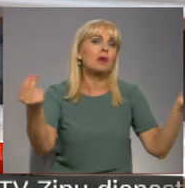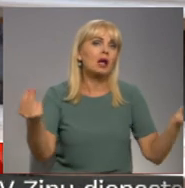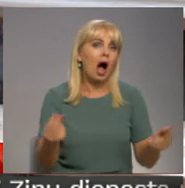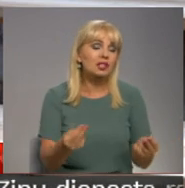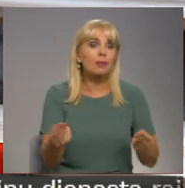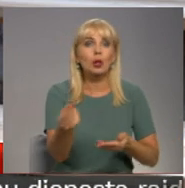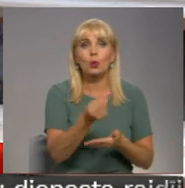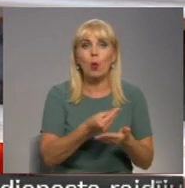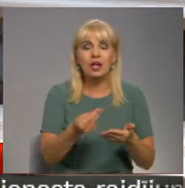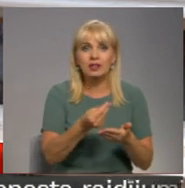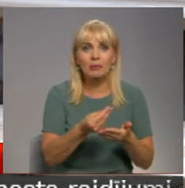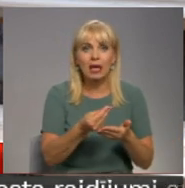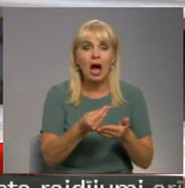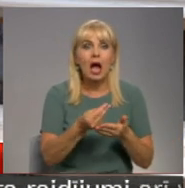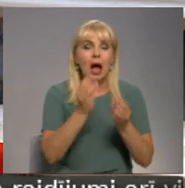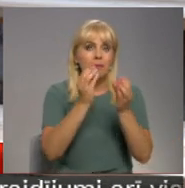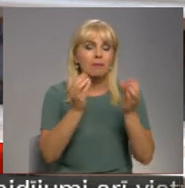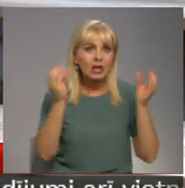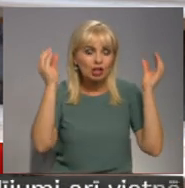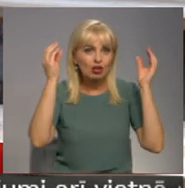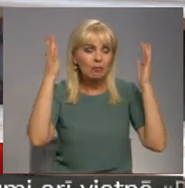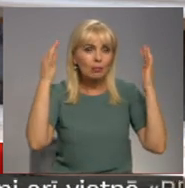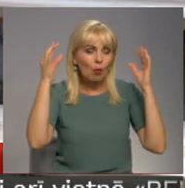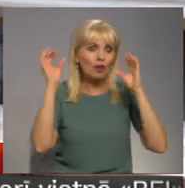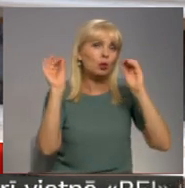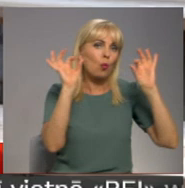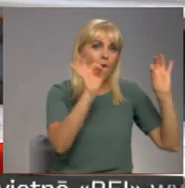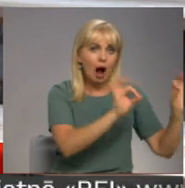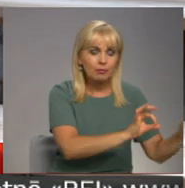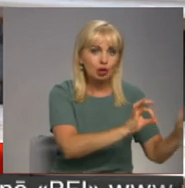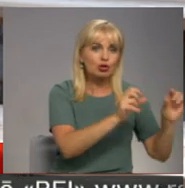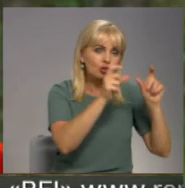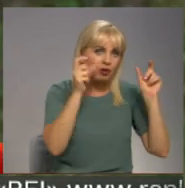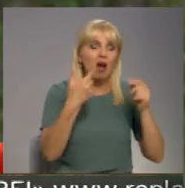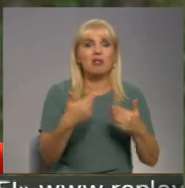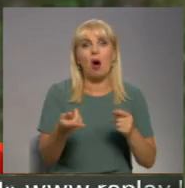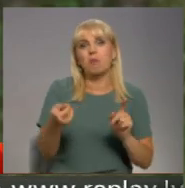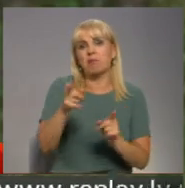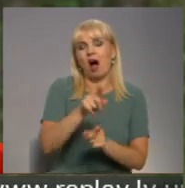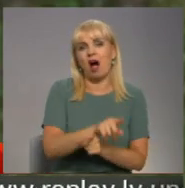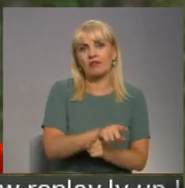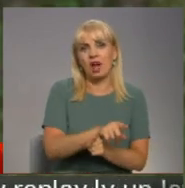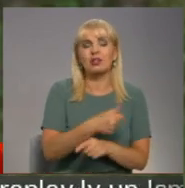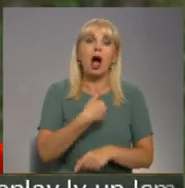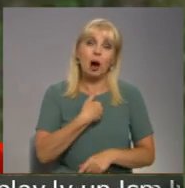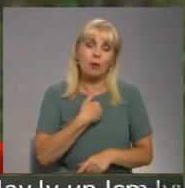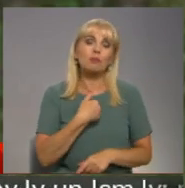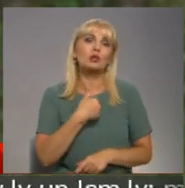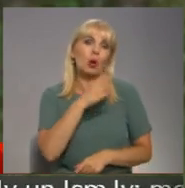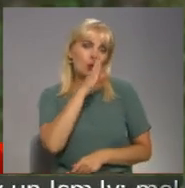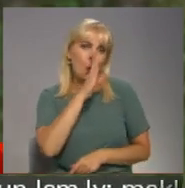ļoti nozīmīgi ir mičošana, kas daudzos novados jau ir daļai izzudus pārvežu šavā. Mums tas notiek ļoti